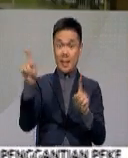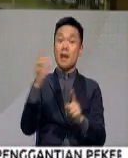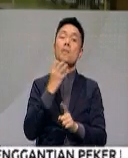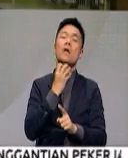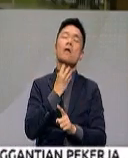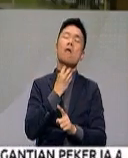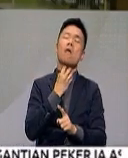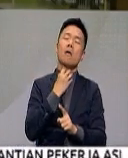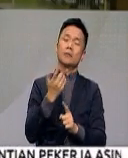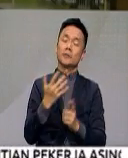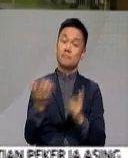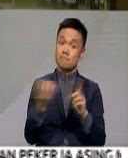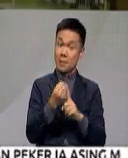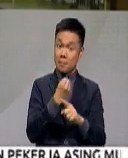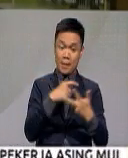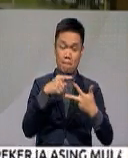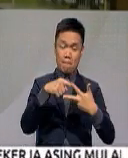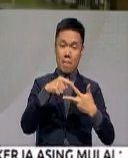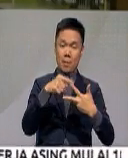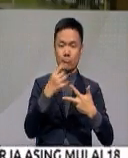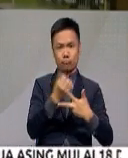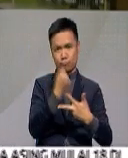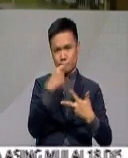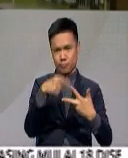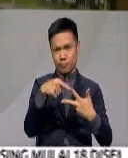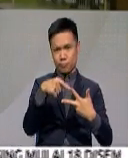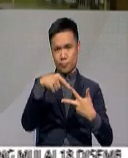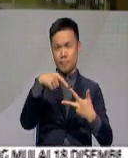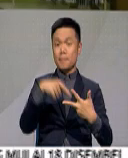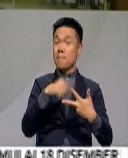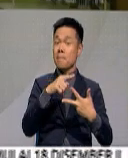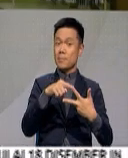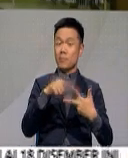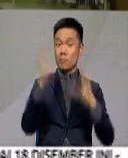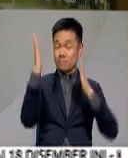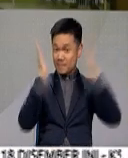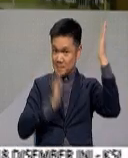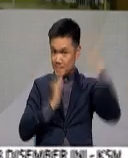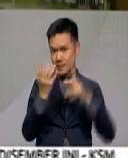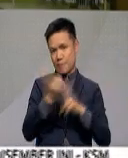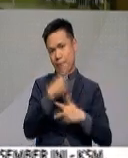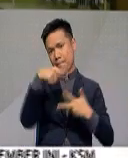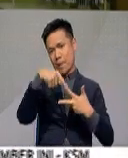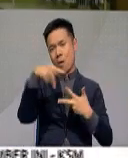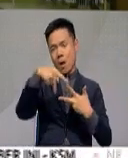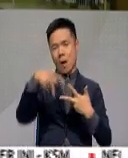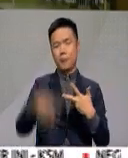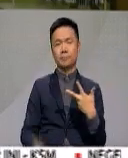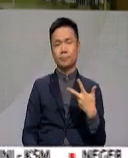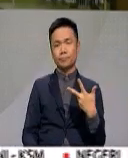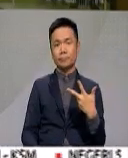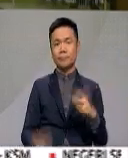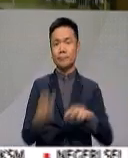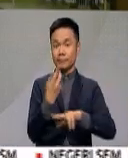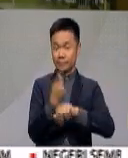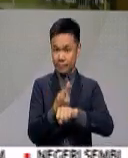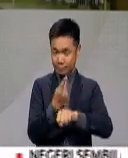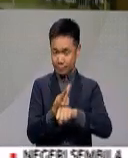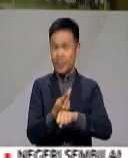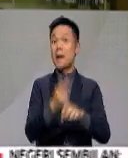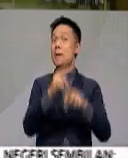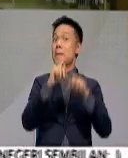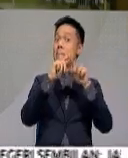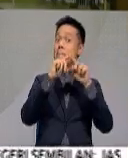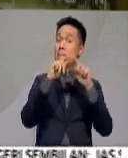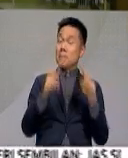itu menang pingat Perak saja di peringkat kebangsaan, kan, di peringkat Malaysia. Alhamdulillah, bila beliau terpilih di